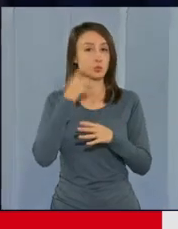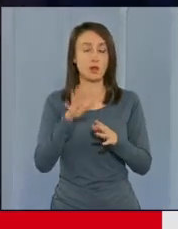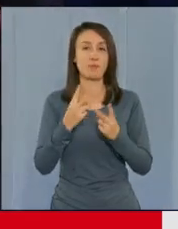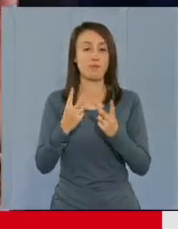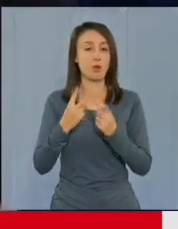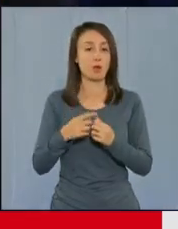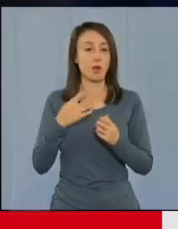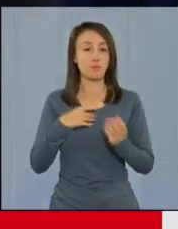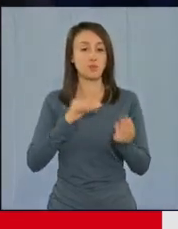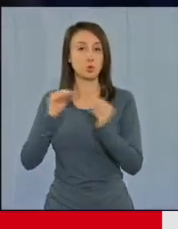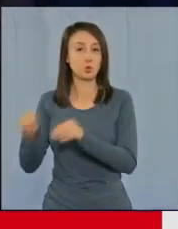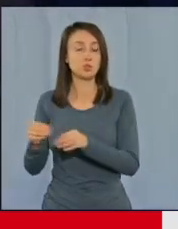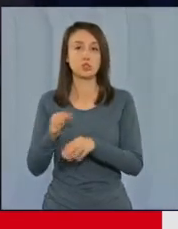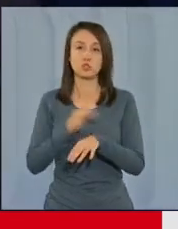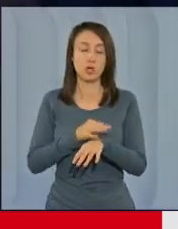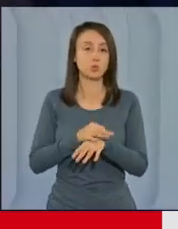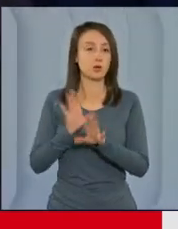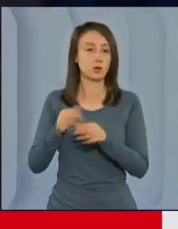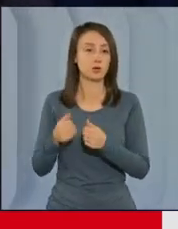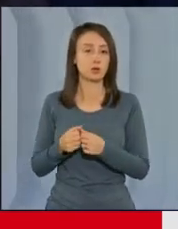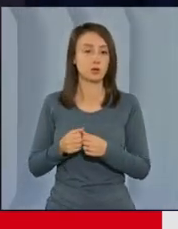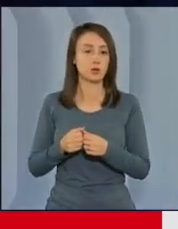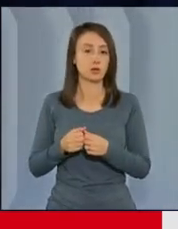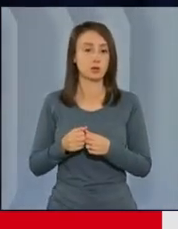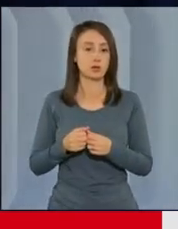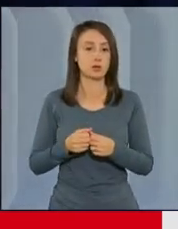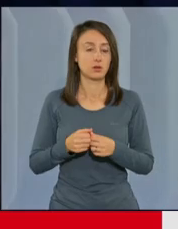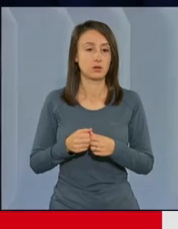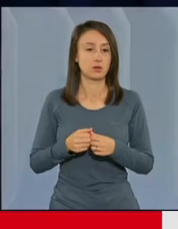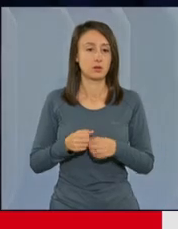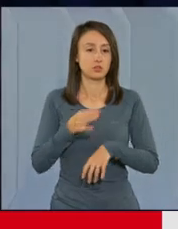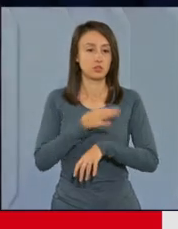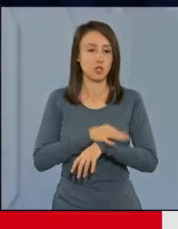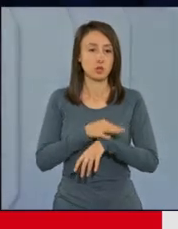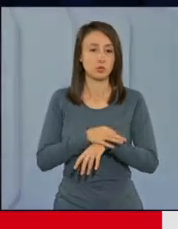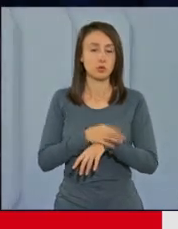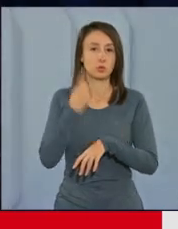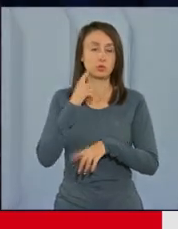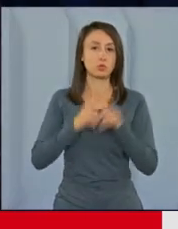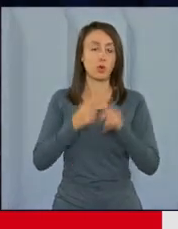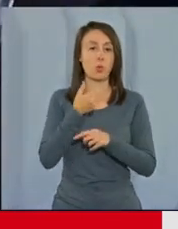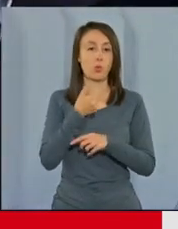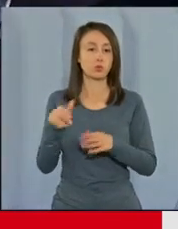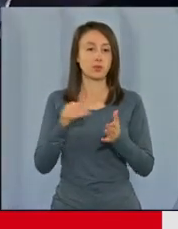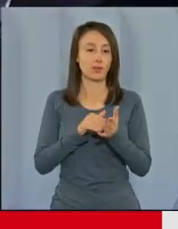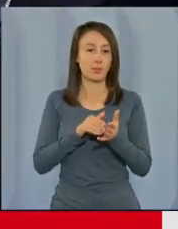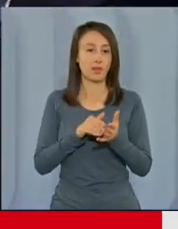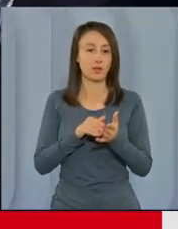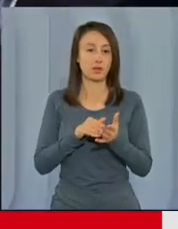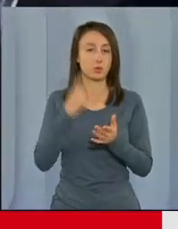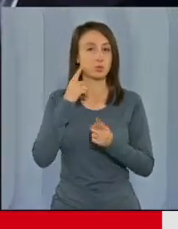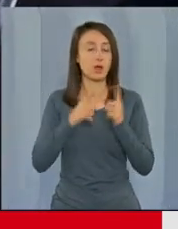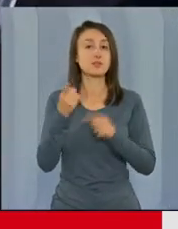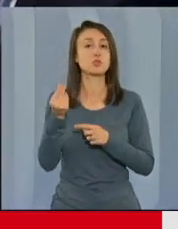sau ceva. Le-am dus... Dar ce ceasuri erau, apropo? Ceasuri, cum să spun, de marcă, evident. Nu știu dacă erau 100 de mică, că nu știu dacă asta e